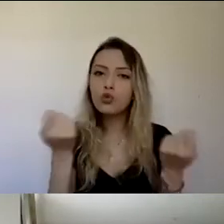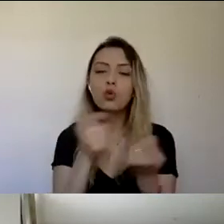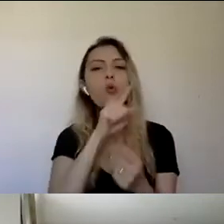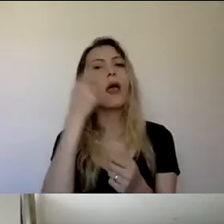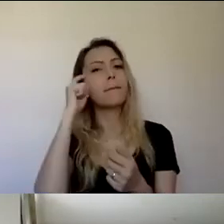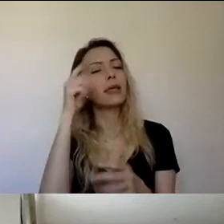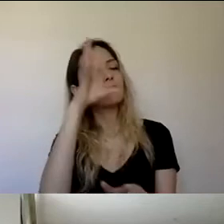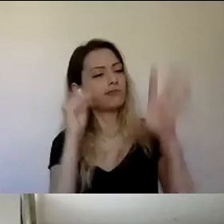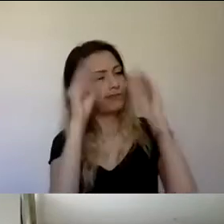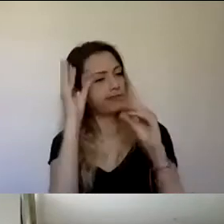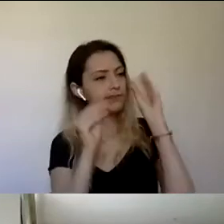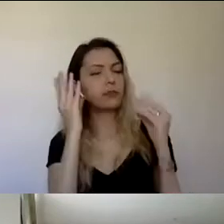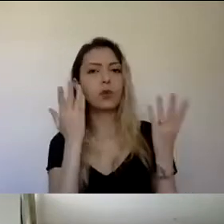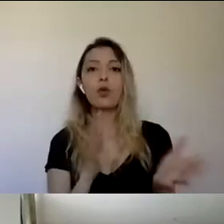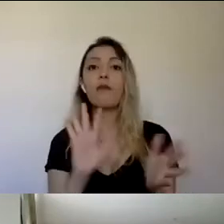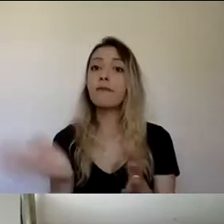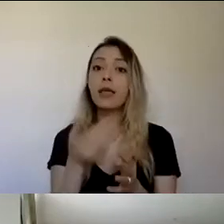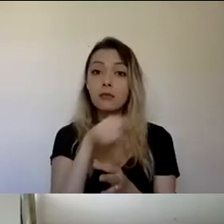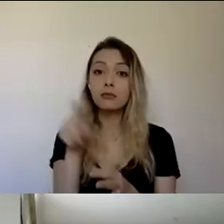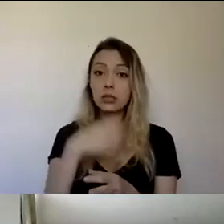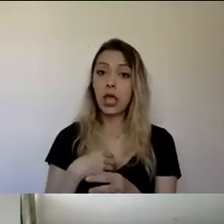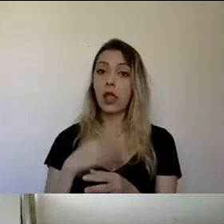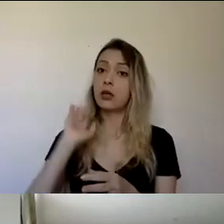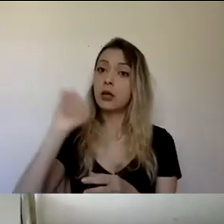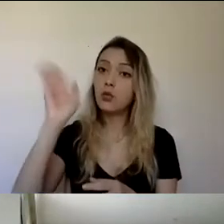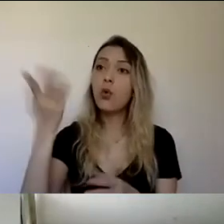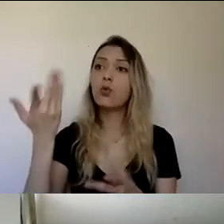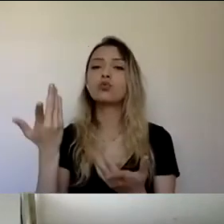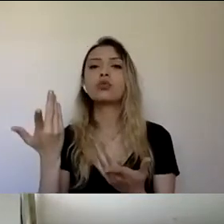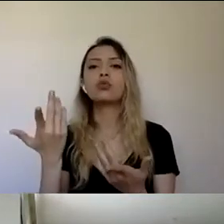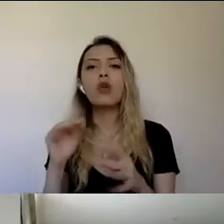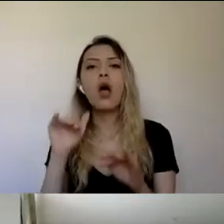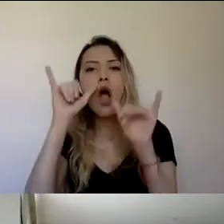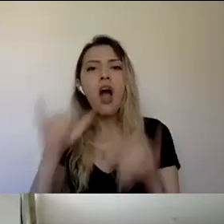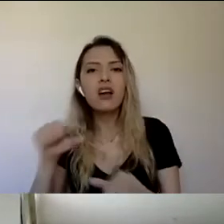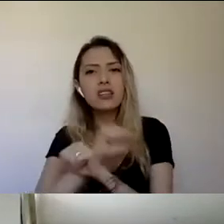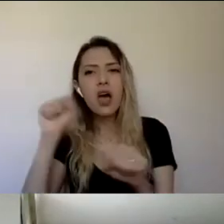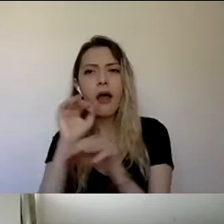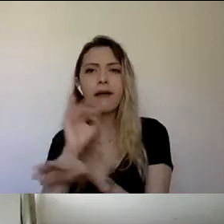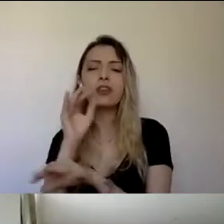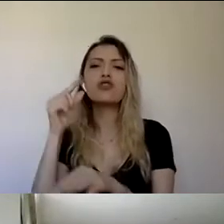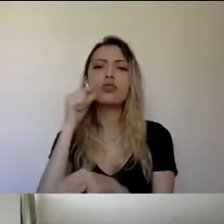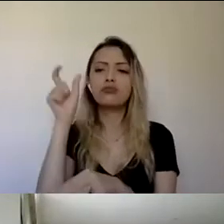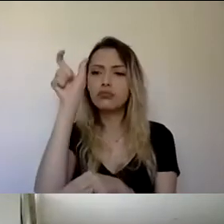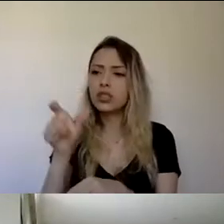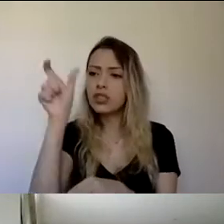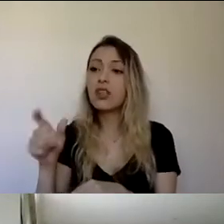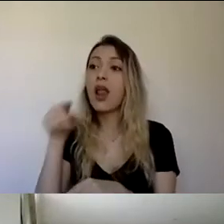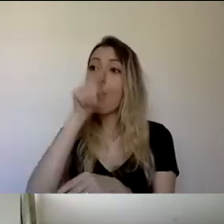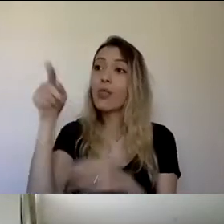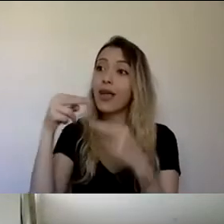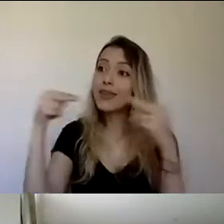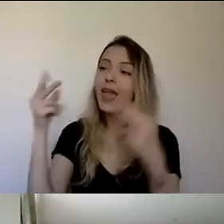da kendiniz gidiyorsunuzdur. Mağdur olabilecek ya da mağdur olan gruplarla onların hikayelerini